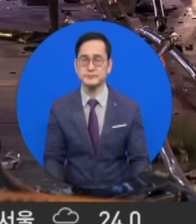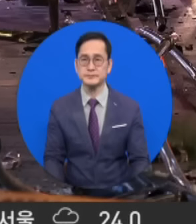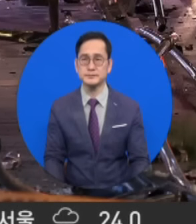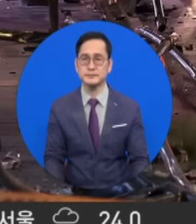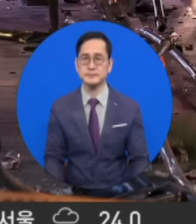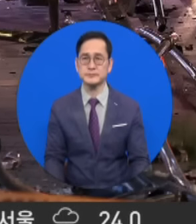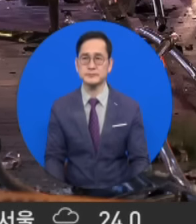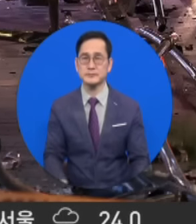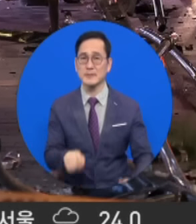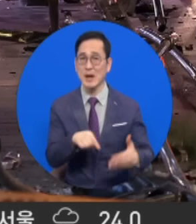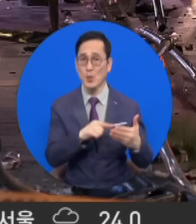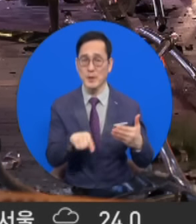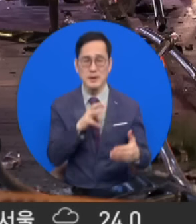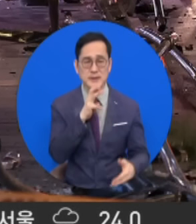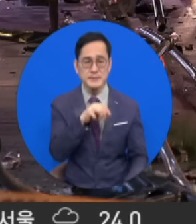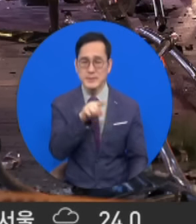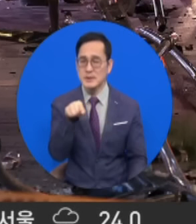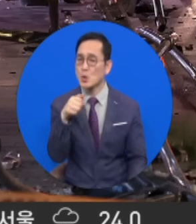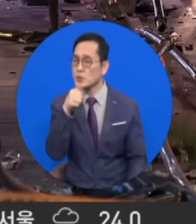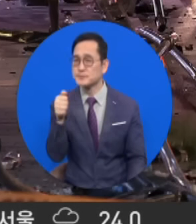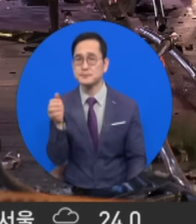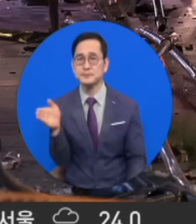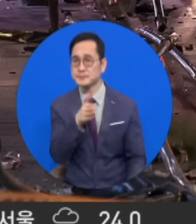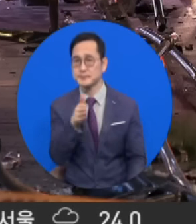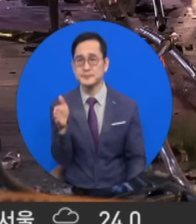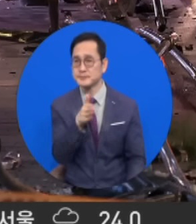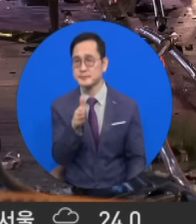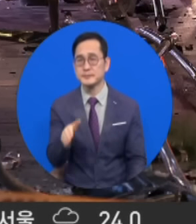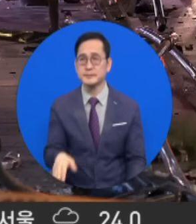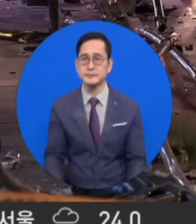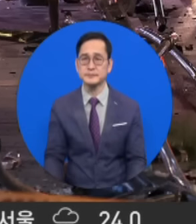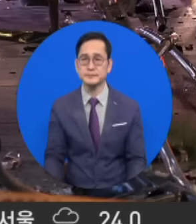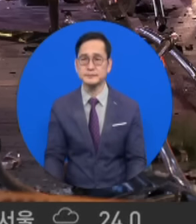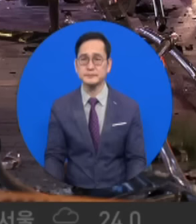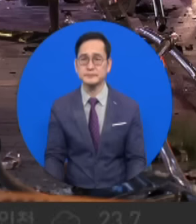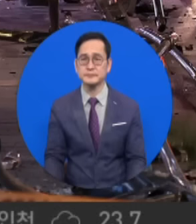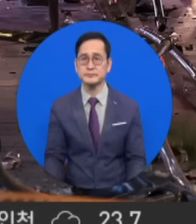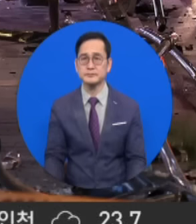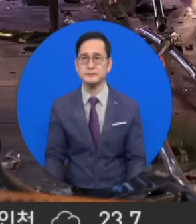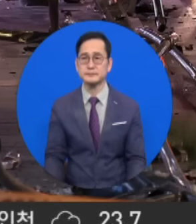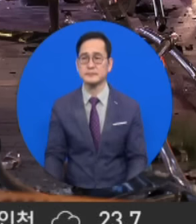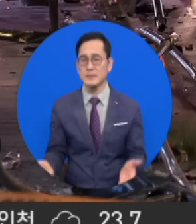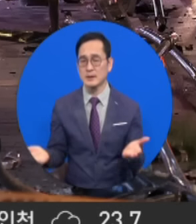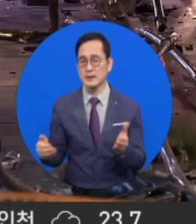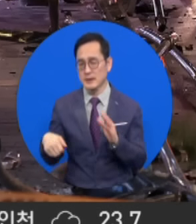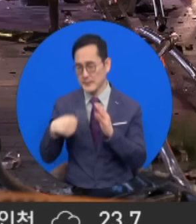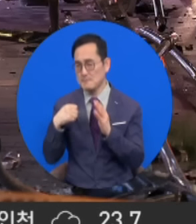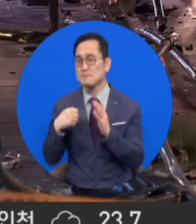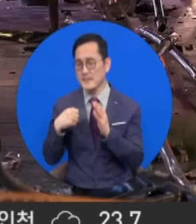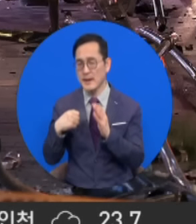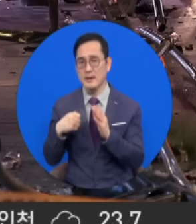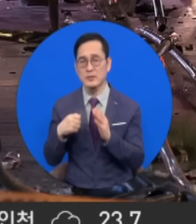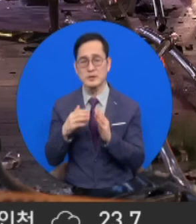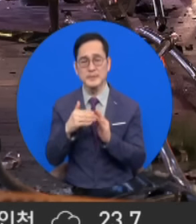사망자 9명은 대부분 30대에서 50대 젊은 분들입니다. 퇴근 후 회식을 끝내고 귀가하던 직장인들이